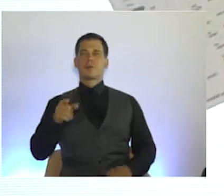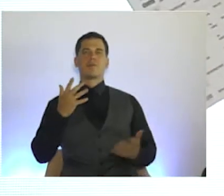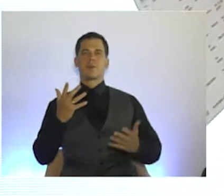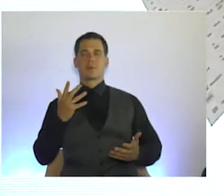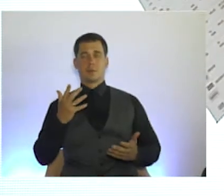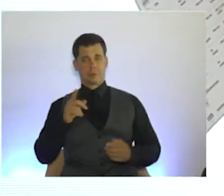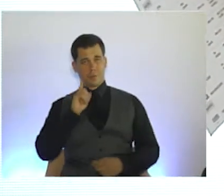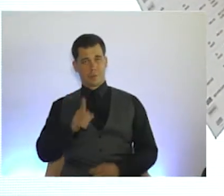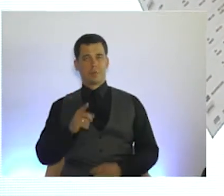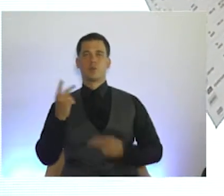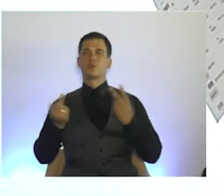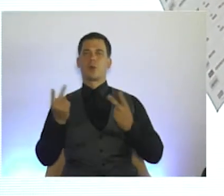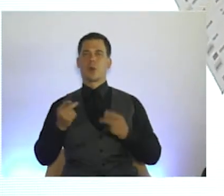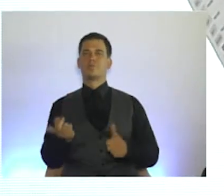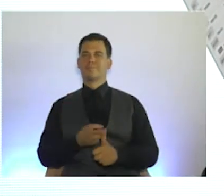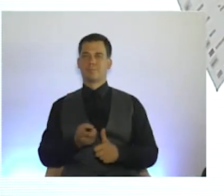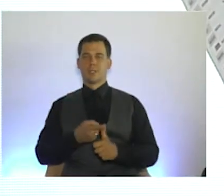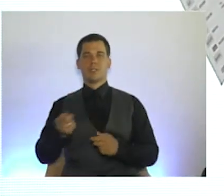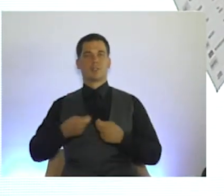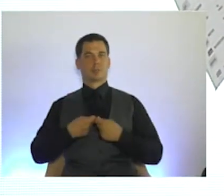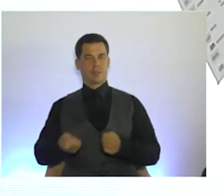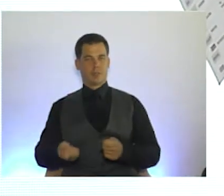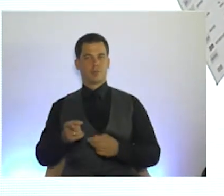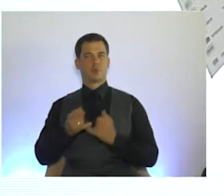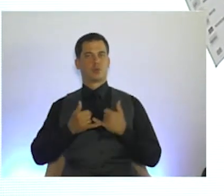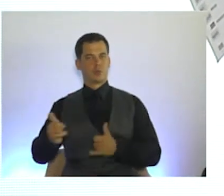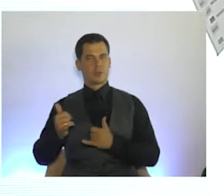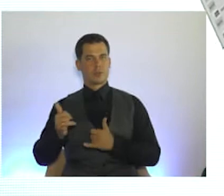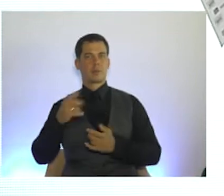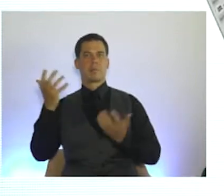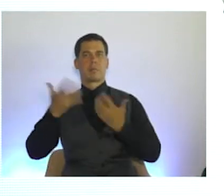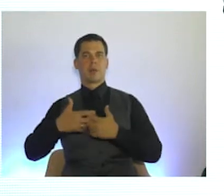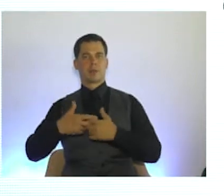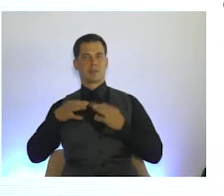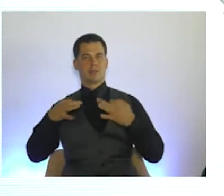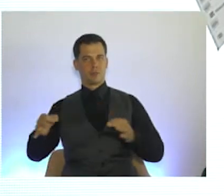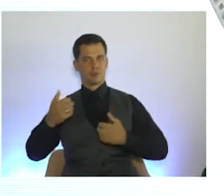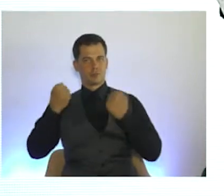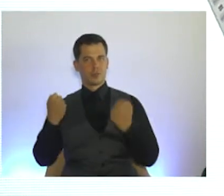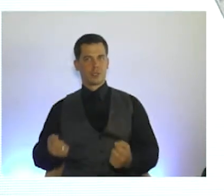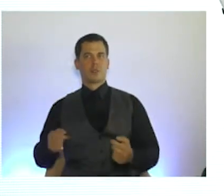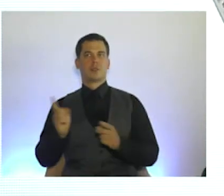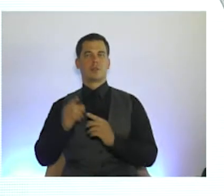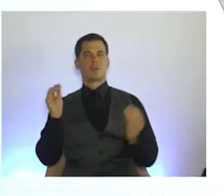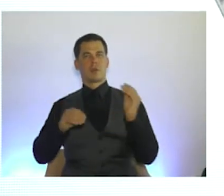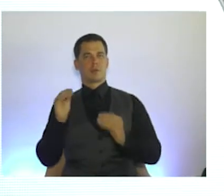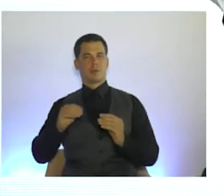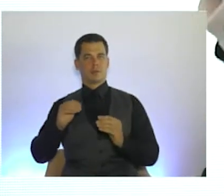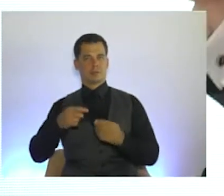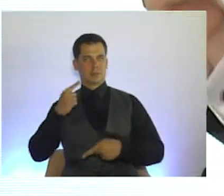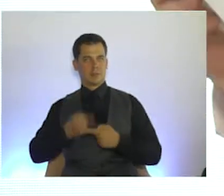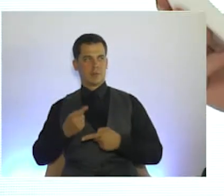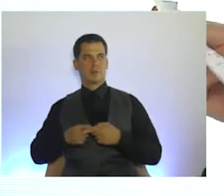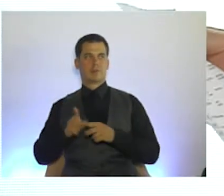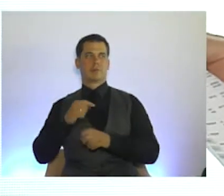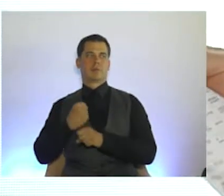tym, że oczywiście poszukujemy tak. Sprzedawca, ślusarz, mechanik samochodów ciężarowych, monter konstrukcji stalowych,